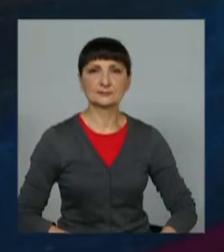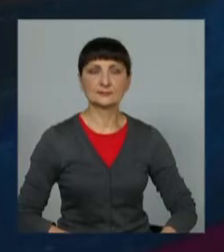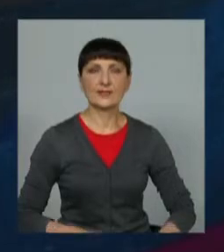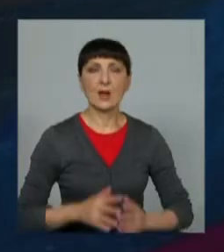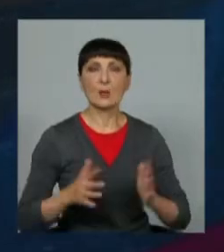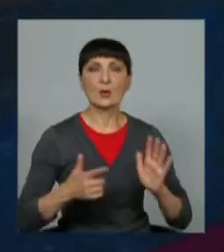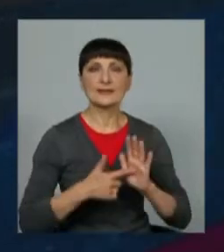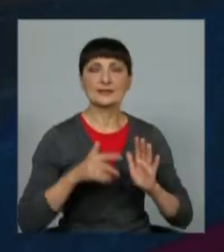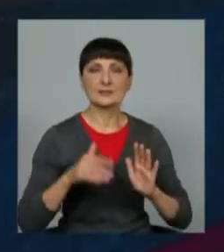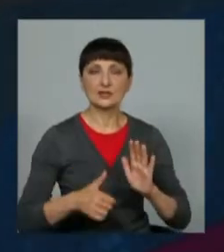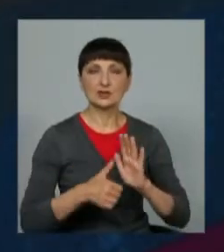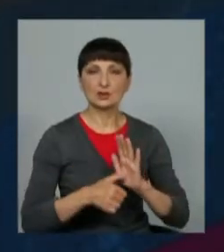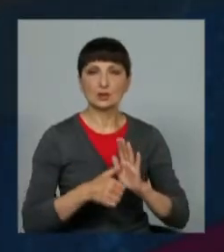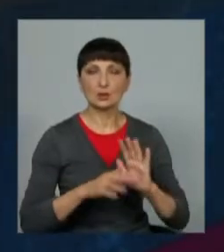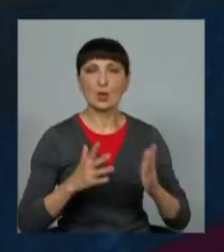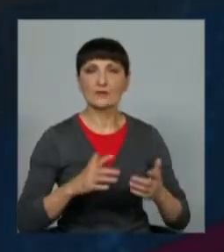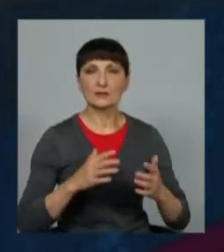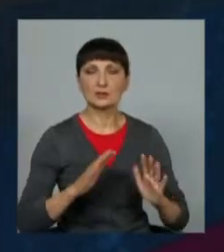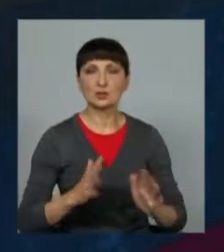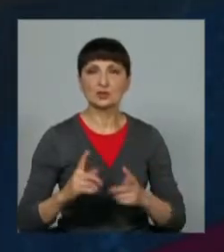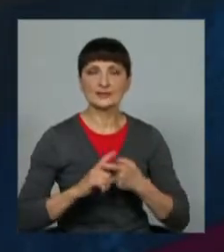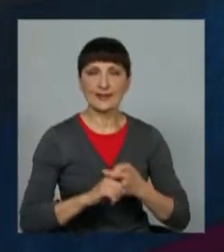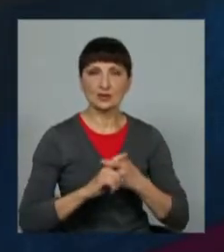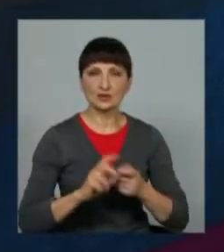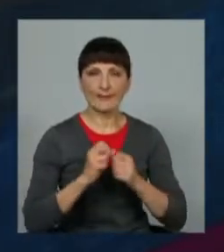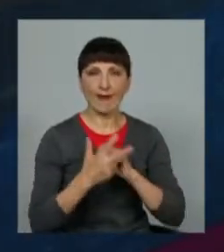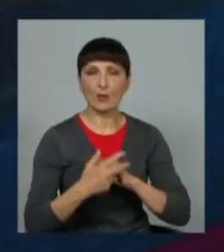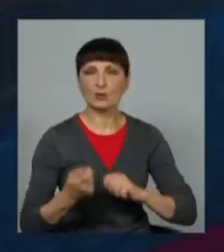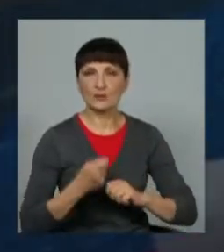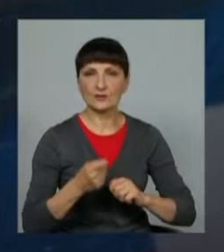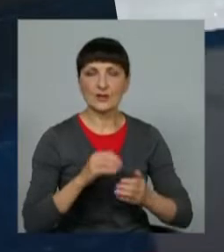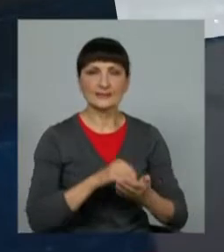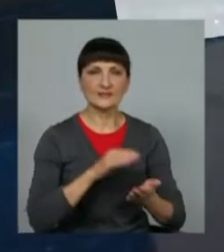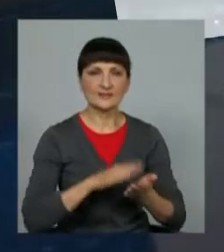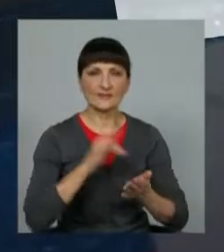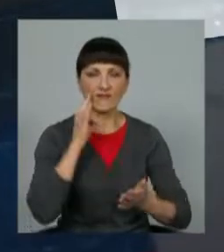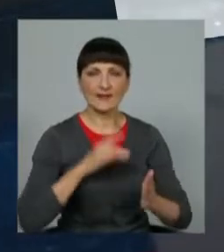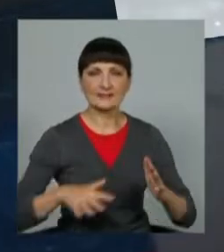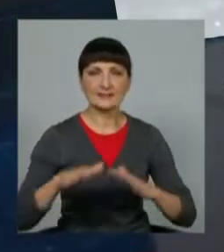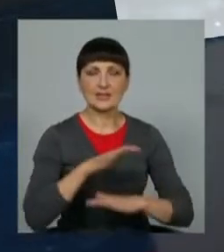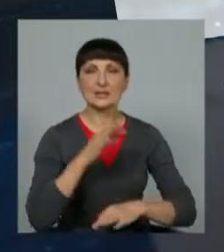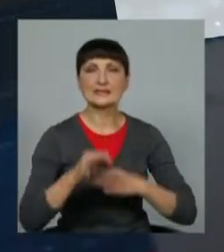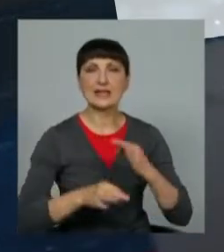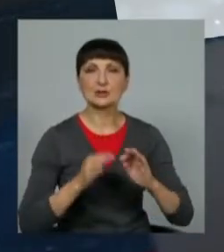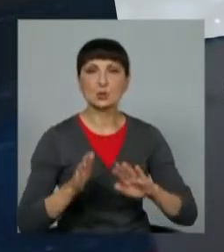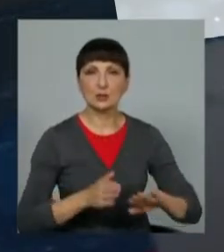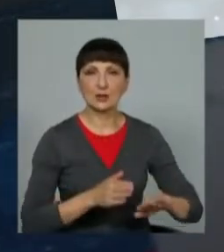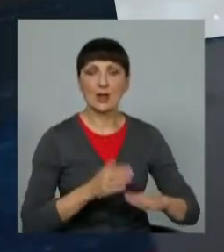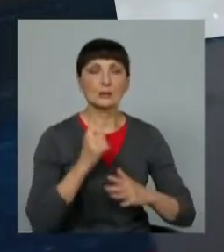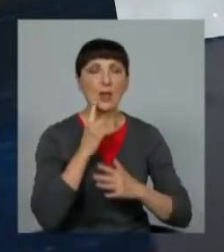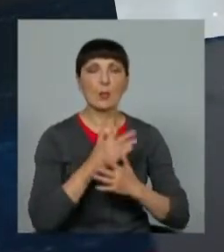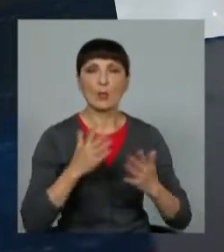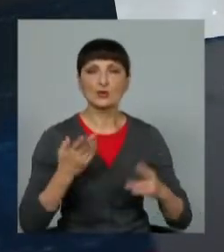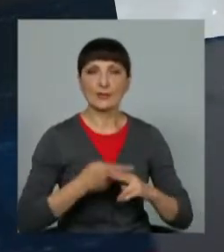Более 7600 новых случаев заражения коронавирусной инфекцией зафиксировано в Казахстане за прошедшие сутки. Наибольший